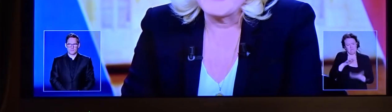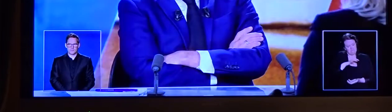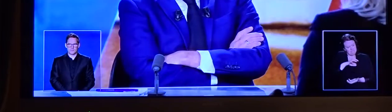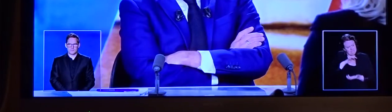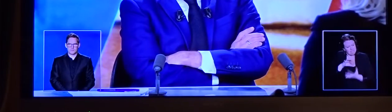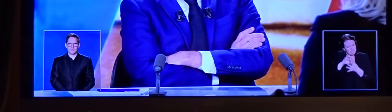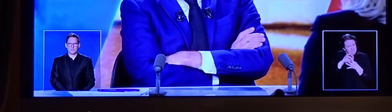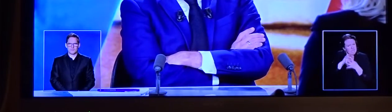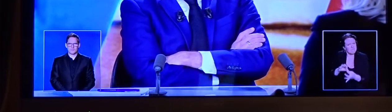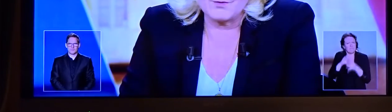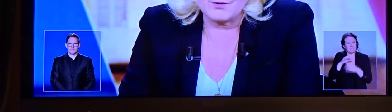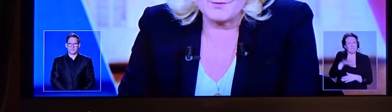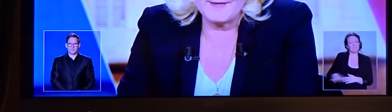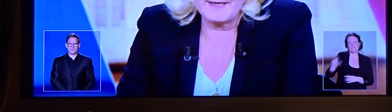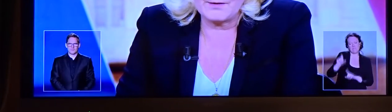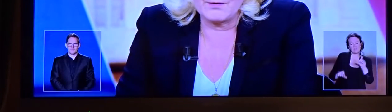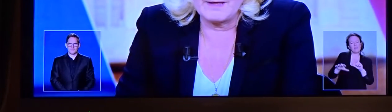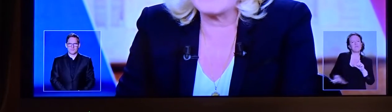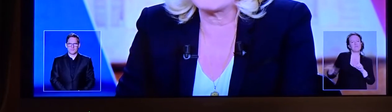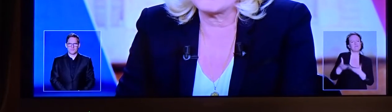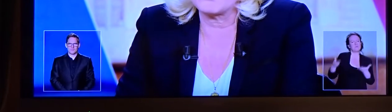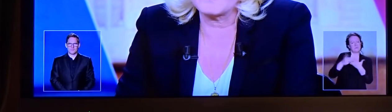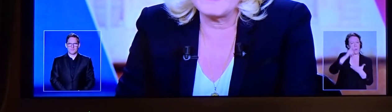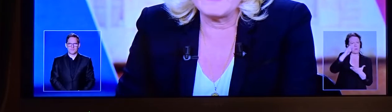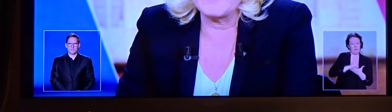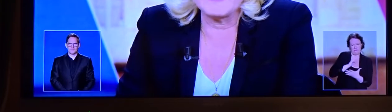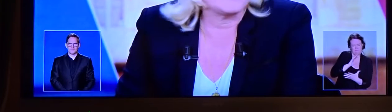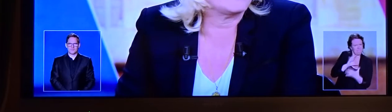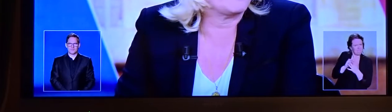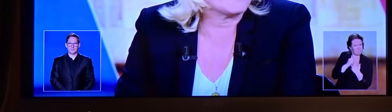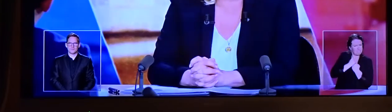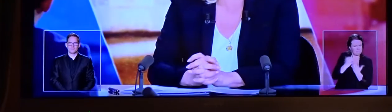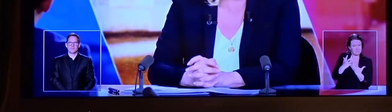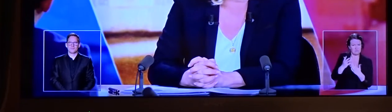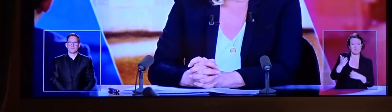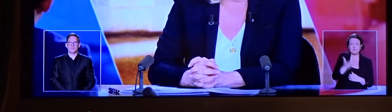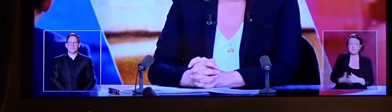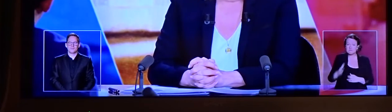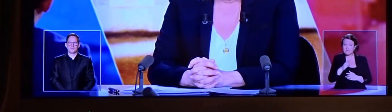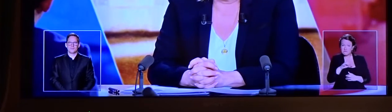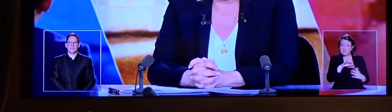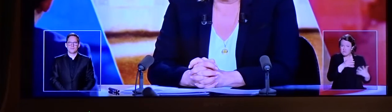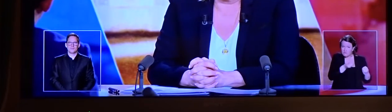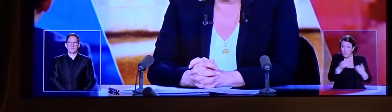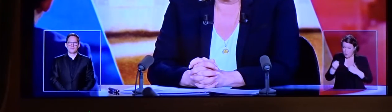ukrainien. Je considère que l'agression dont l'Ukraine a été victime n'est pas admissible.